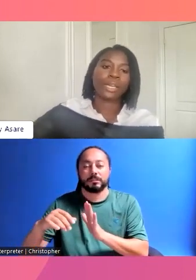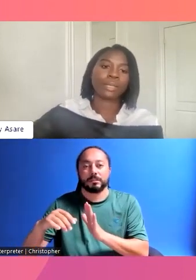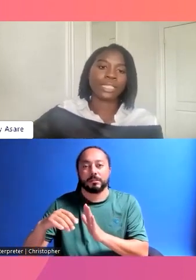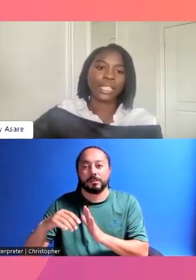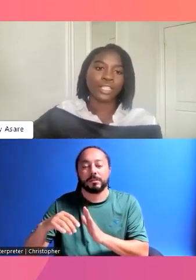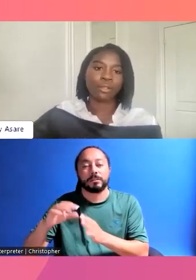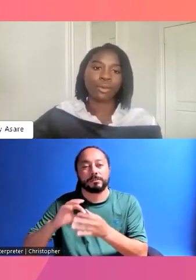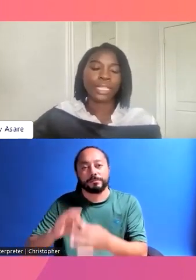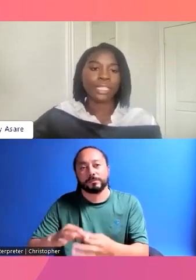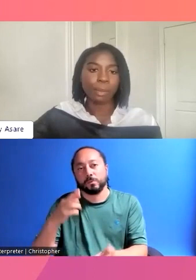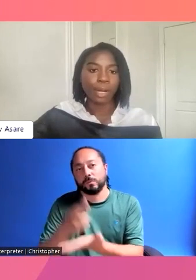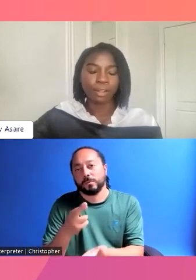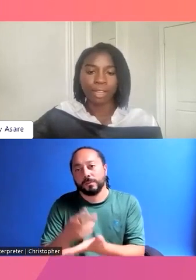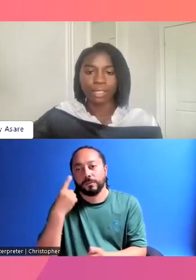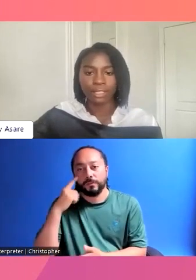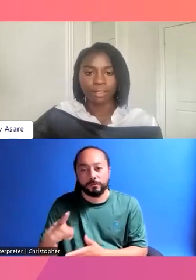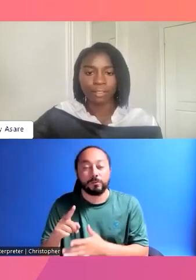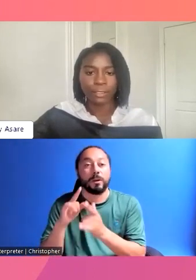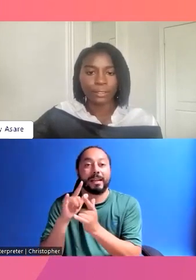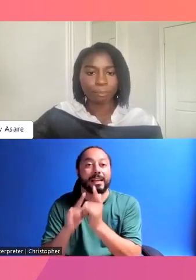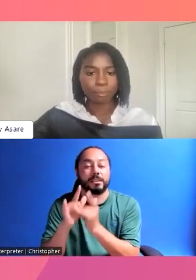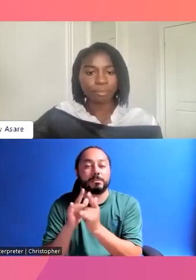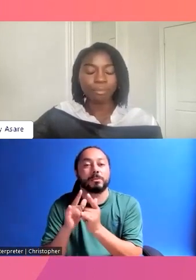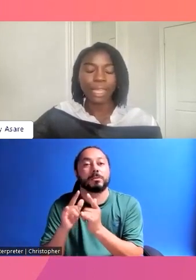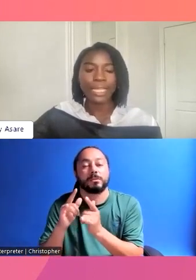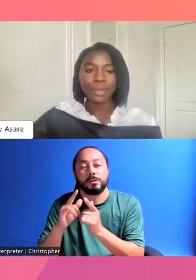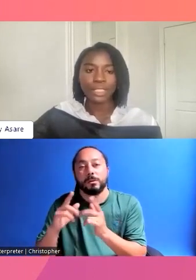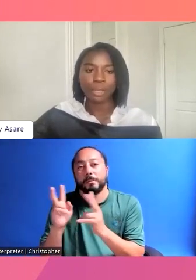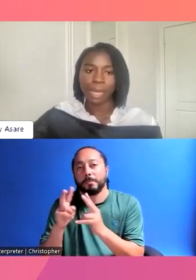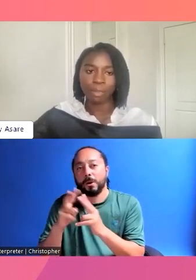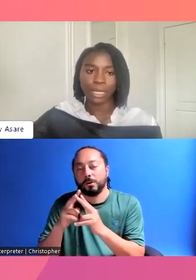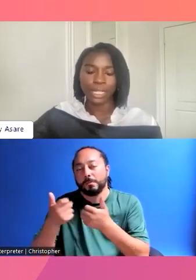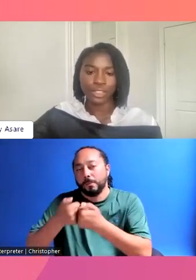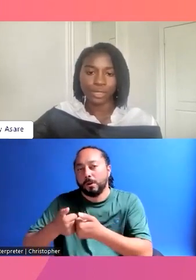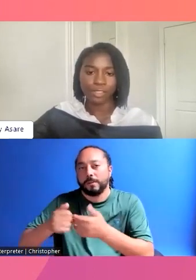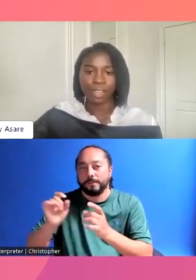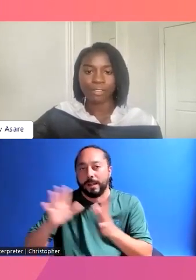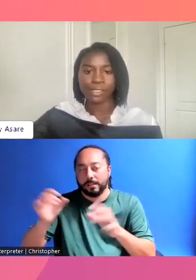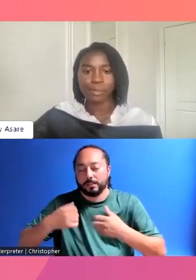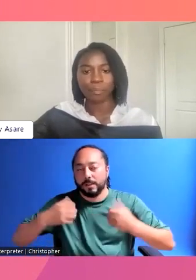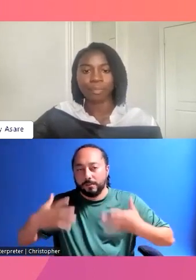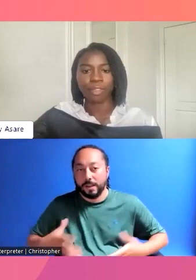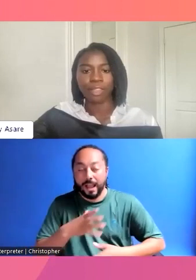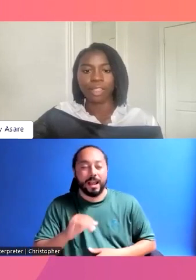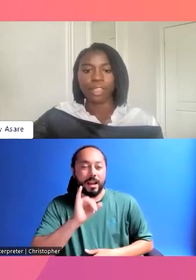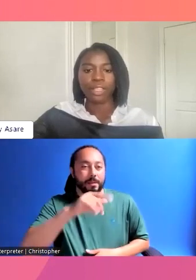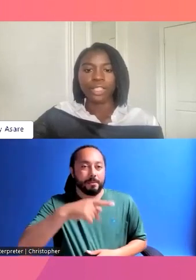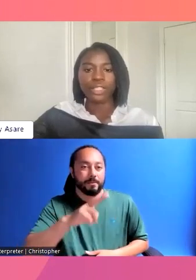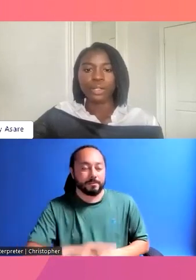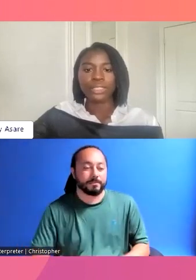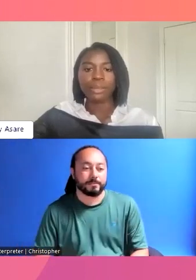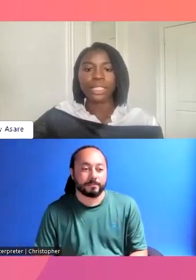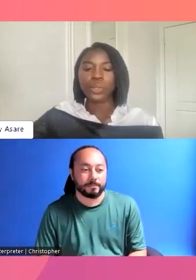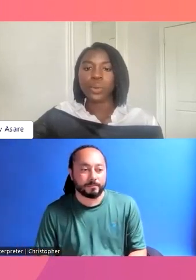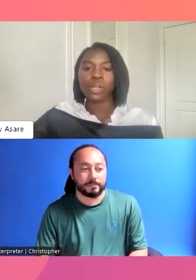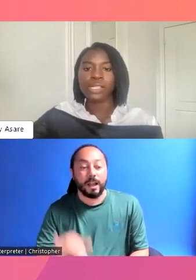différents environnements pour les survivantes en matière de réadaptation, donc lorsqu'il y a de la violence conjugale et